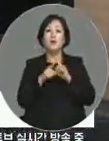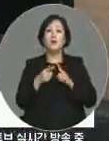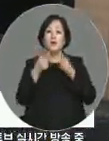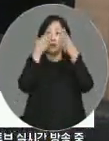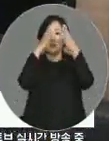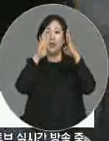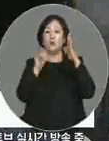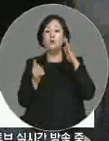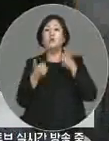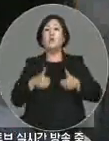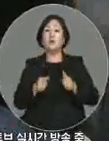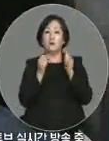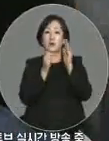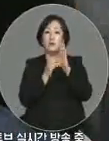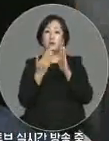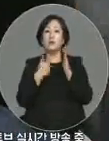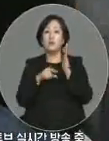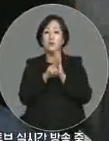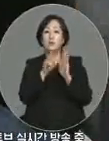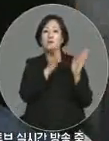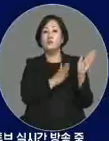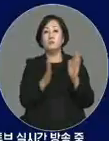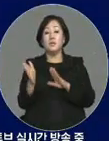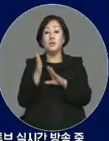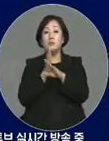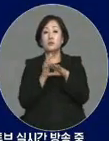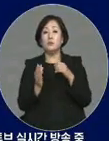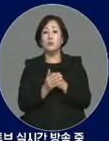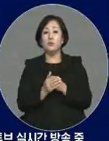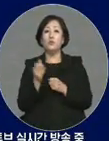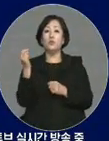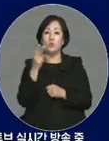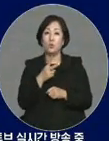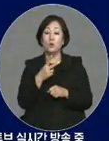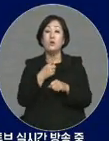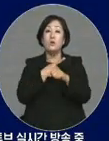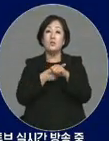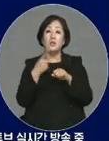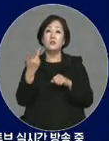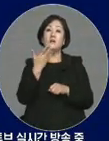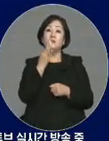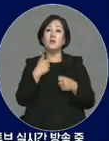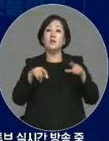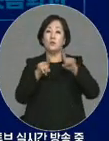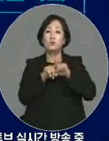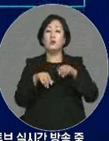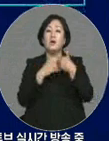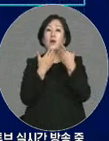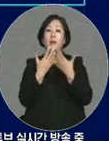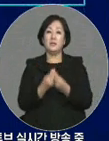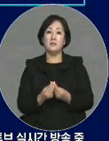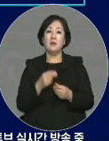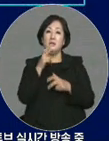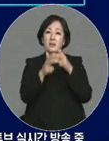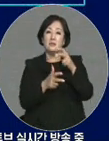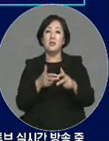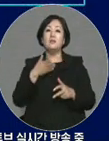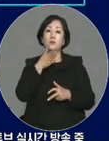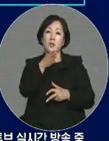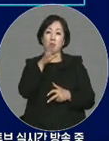전문대에서도 석사 학위를 받을 수 있는 시대를 엽니다. 또 내년에 융합안전공학과를 신설하고